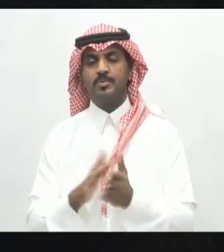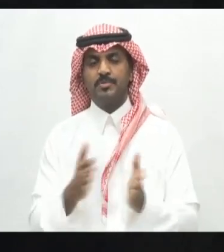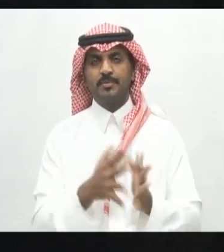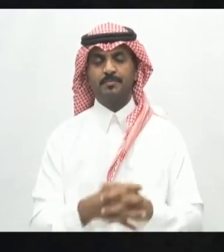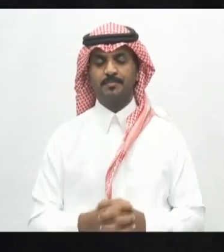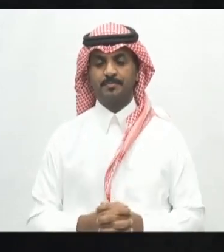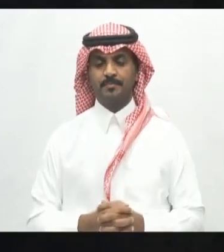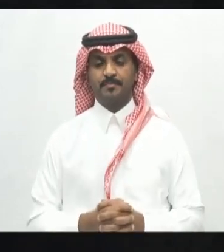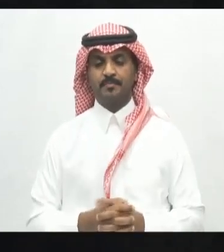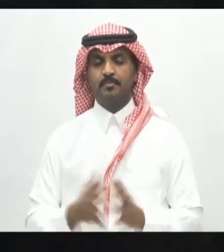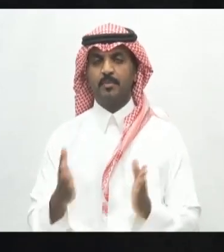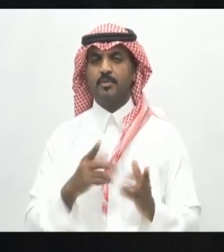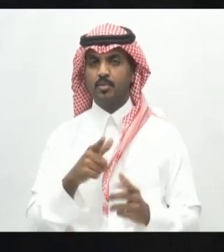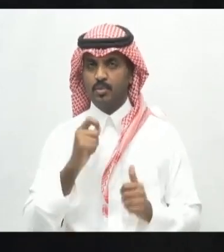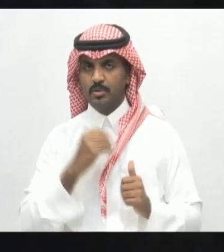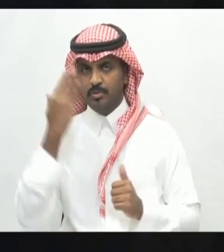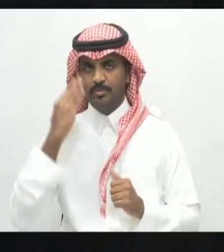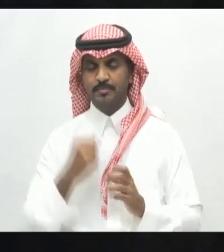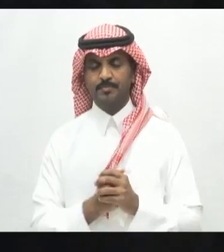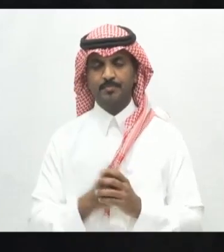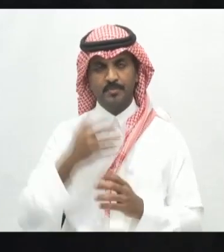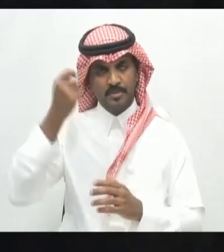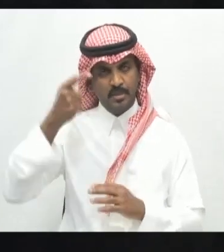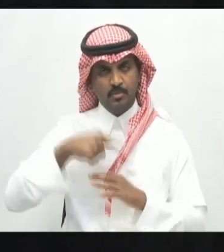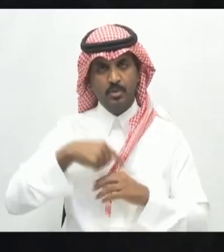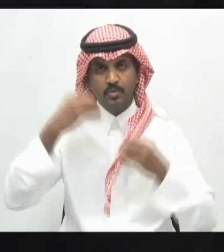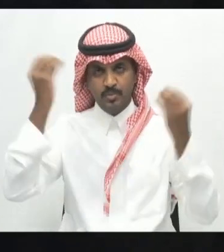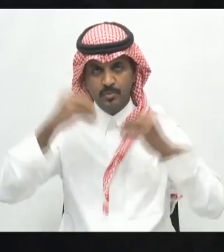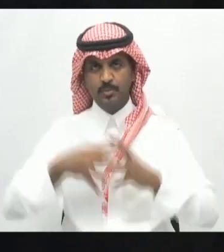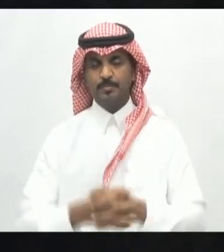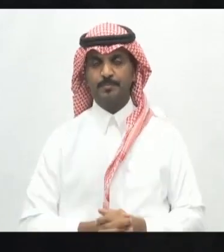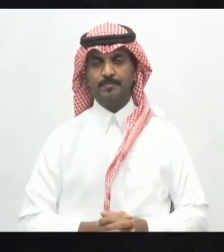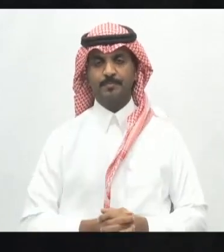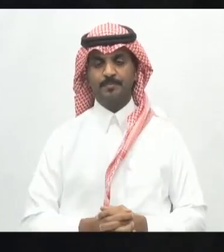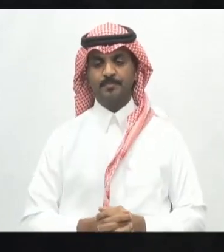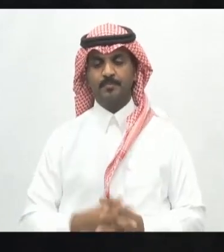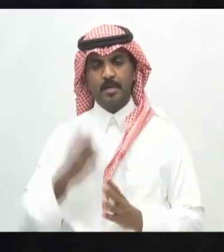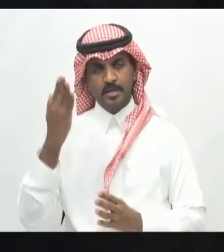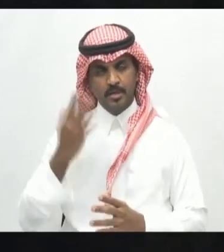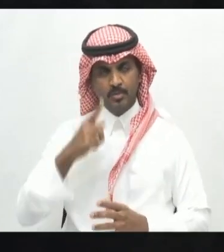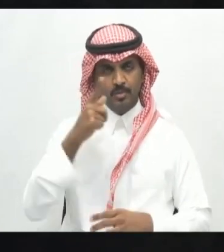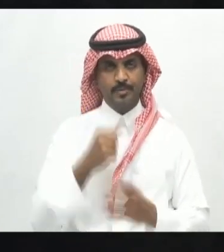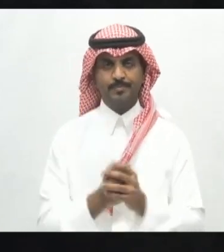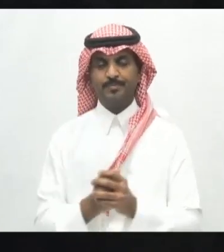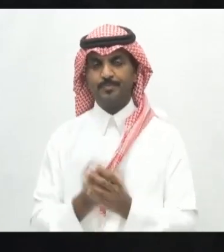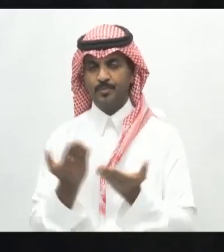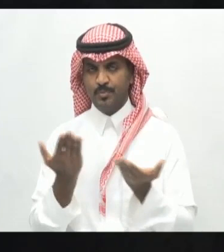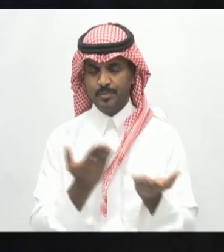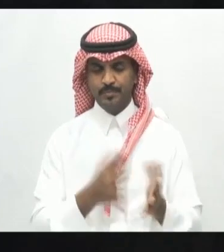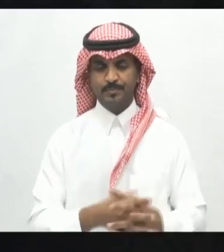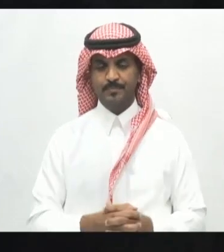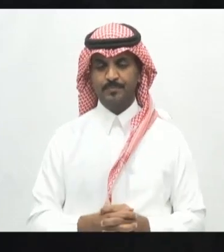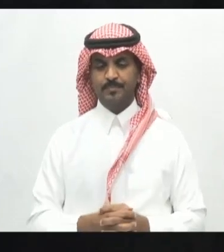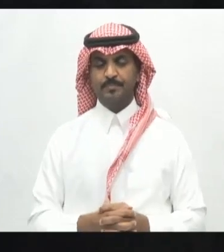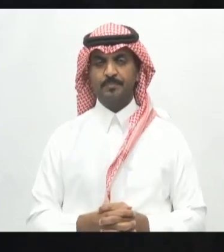اجمعين اما بعد ايها الطلاب والطالبات سلام الله عليكم ورحمته وبركاته حياكم الله تعالى وبياكم